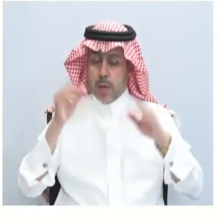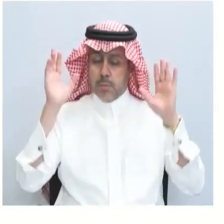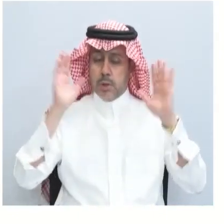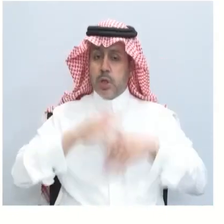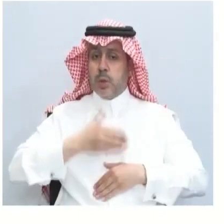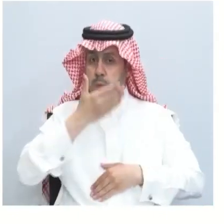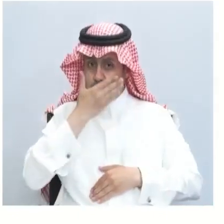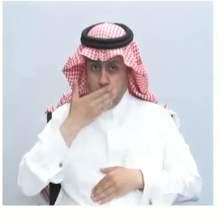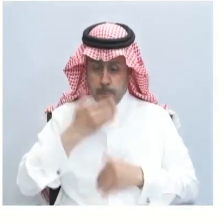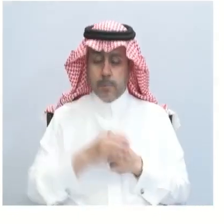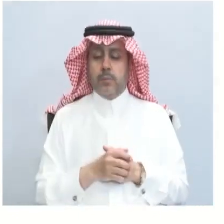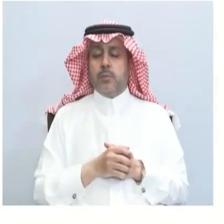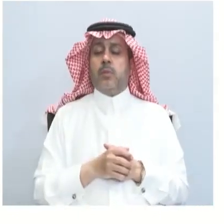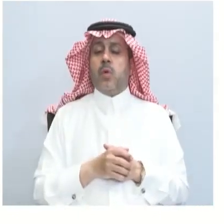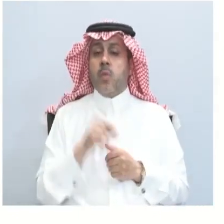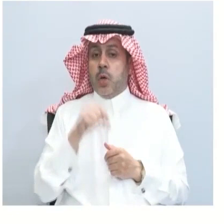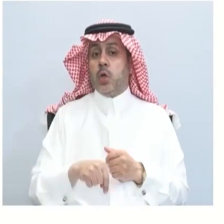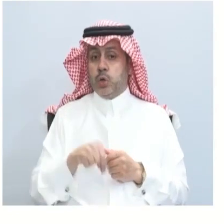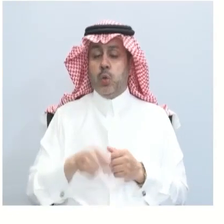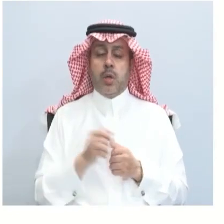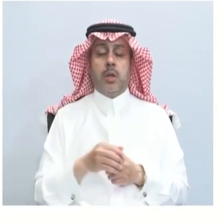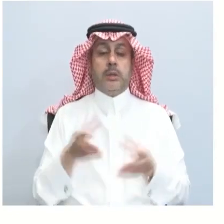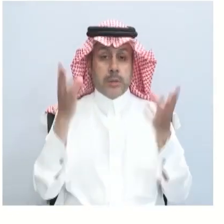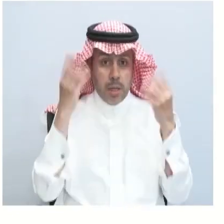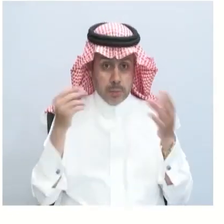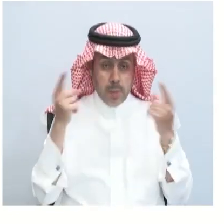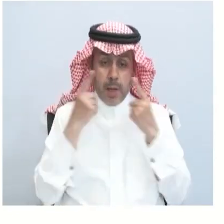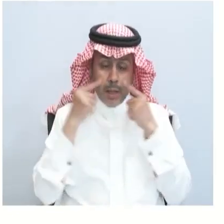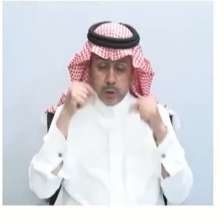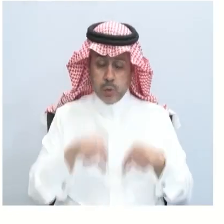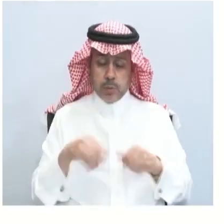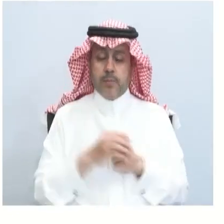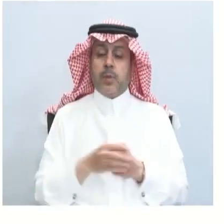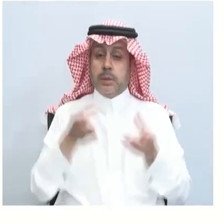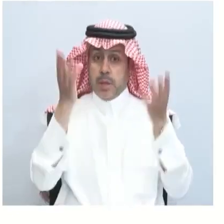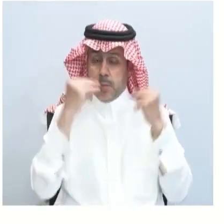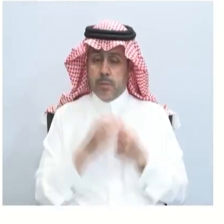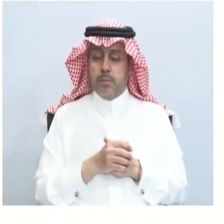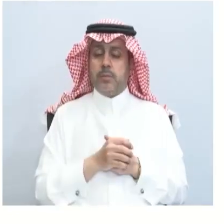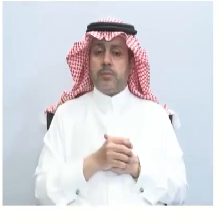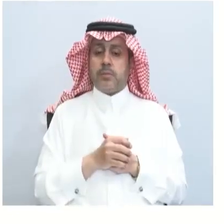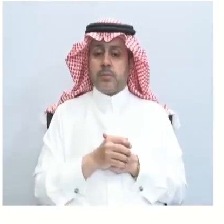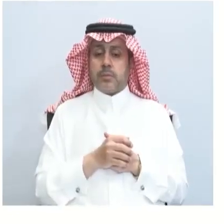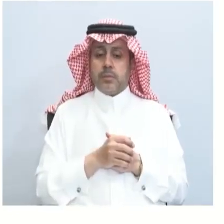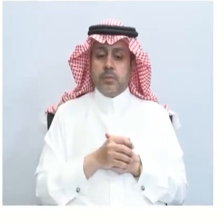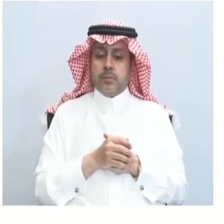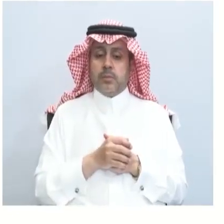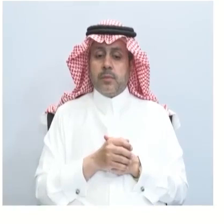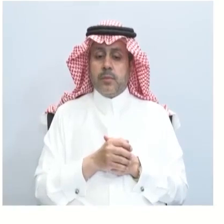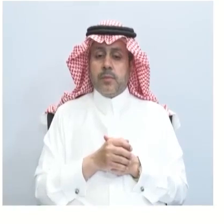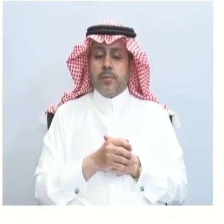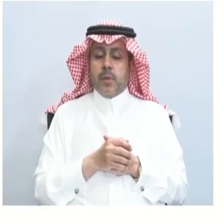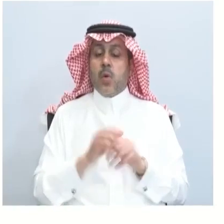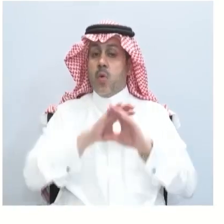الصيام وكذلك امور الدنيا الحياه الدنيا تعليمه ما يحتاج اليه في هذه الحياه لكن